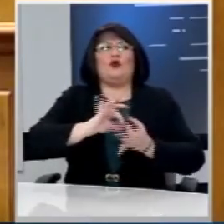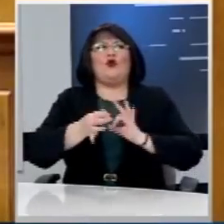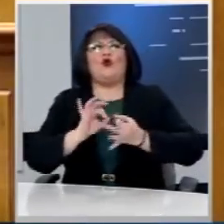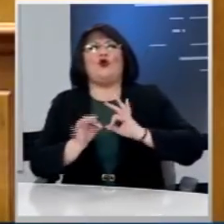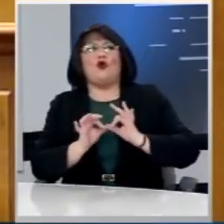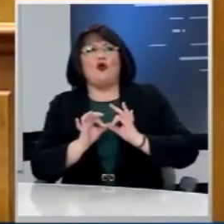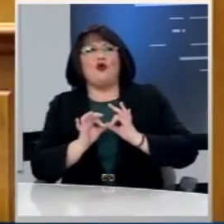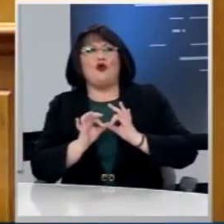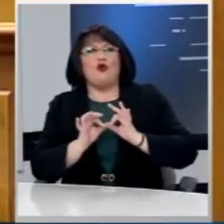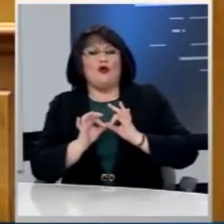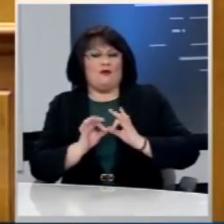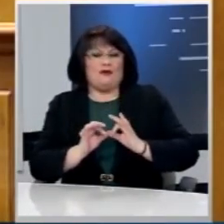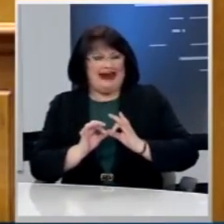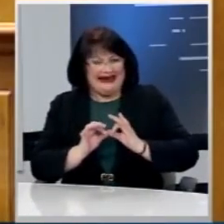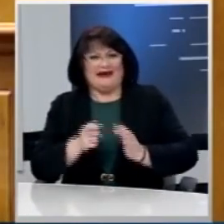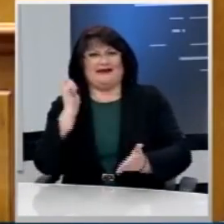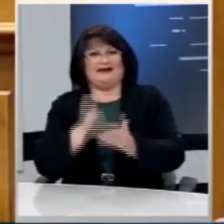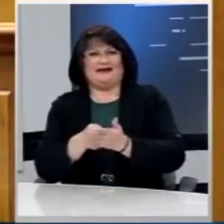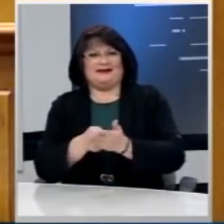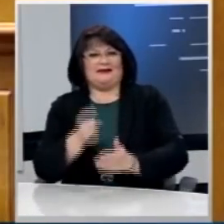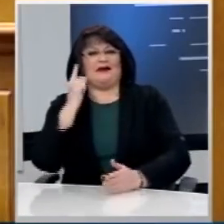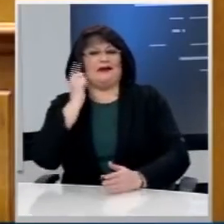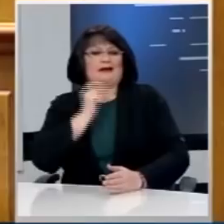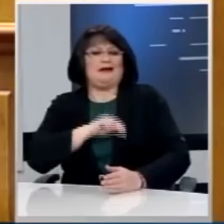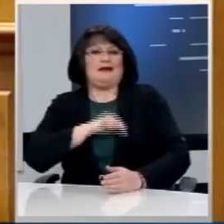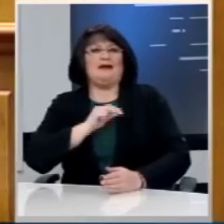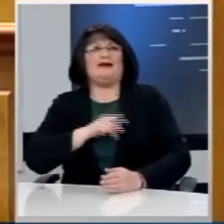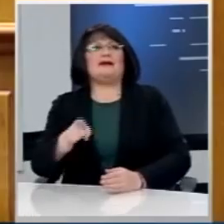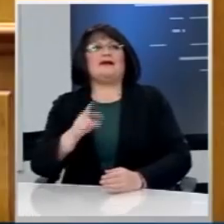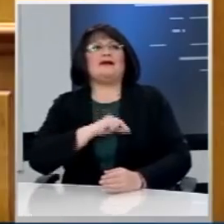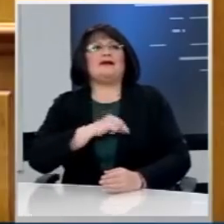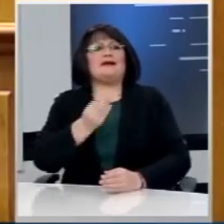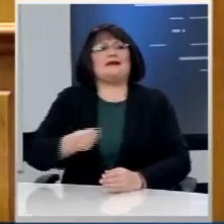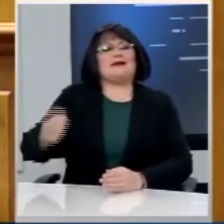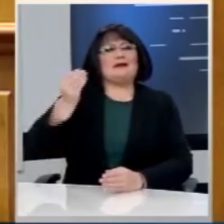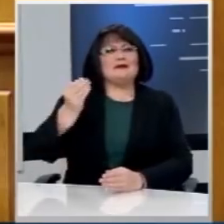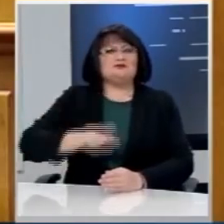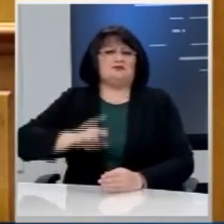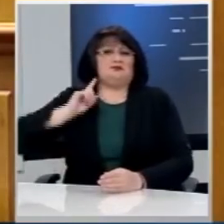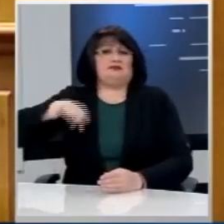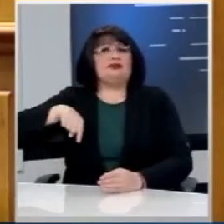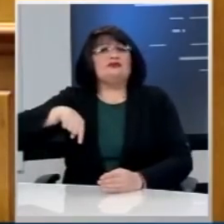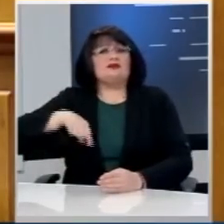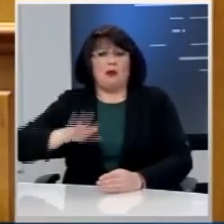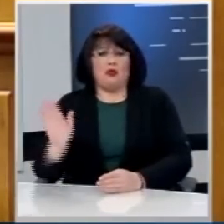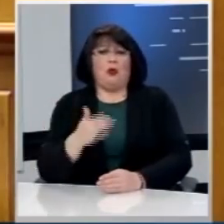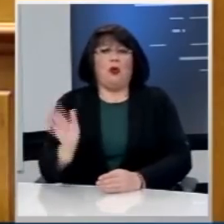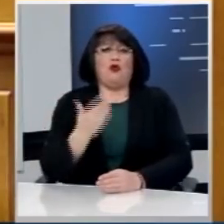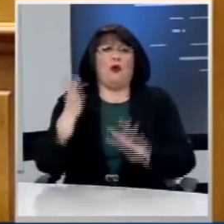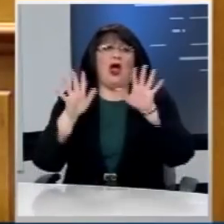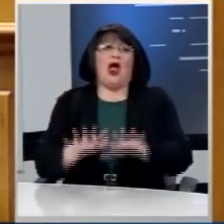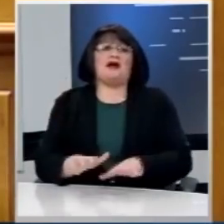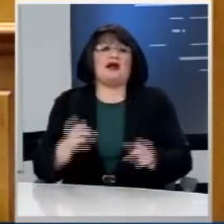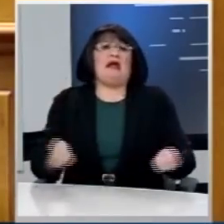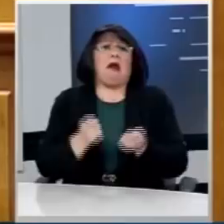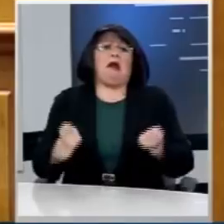τα φιλέτα της επιχείρησης που μπορούν να αποδώσουν το μεγαλύτερο δυνατό κέρδος χωρίς να λαμβάνουν υπόψη τις απολύσεις, την ανεργία